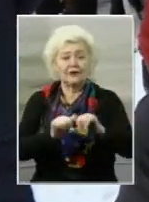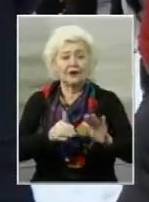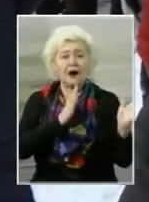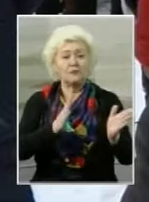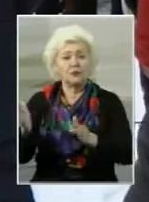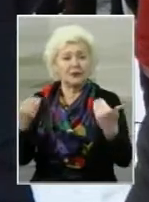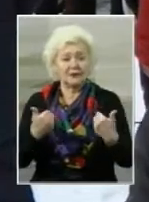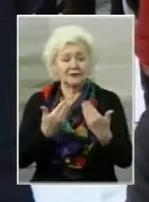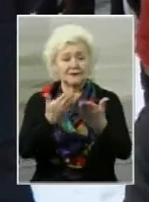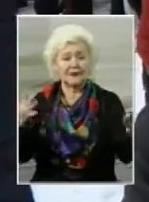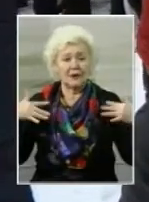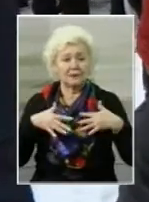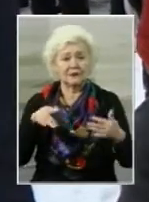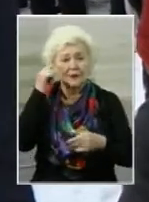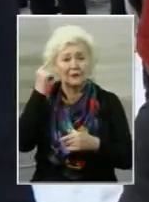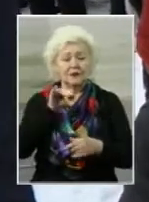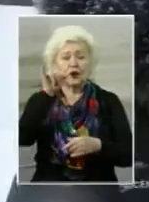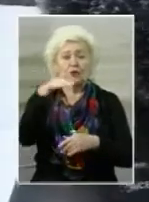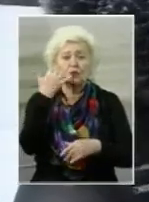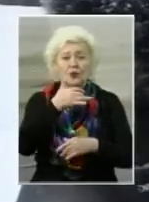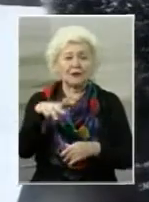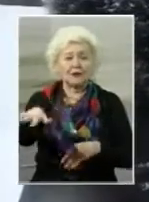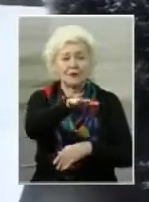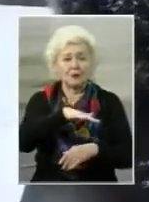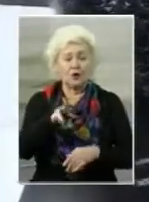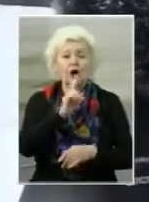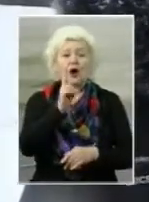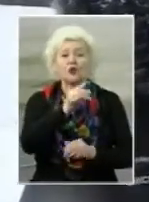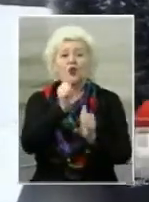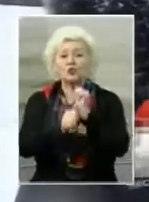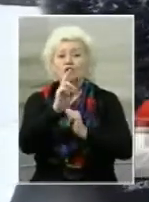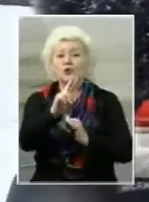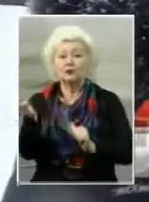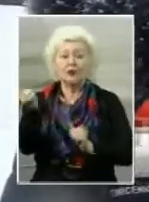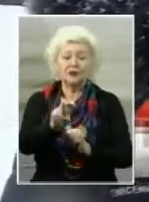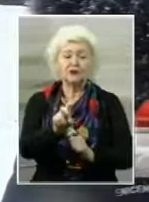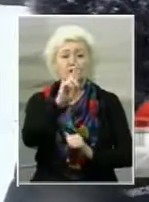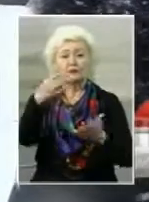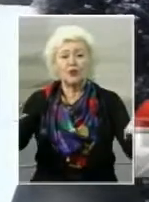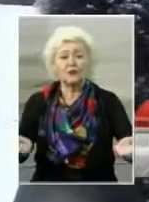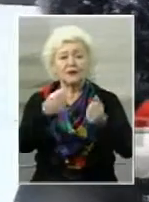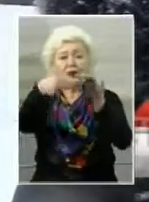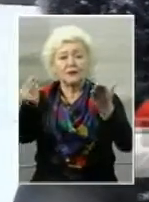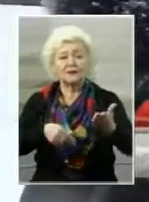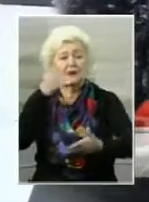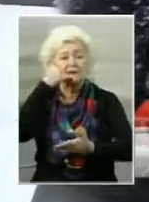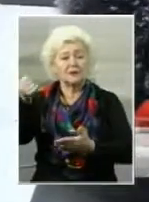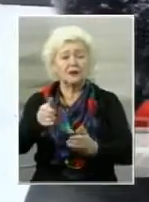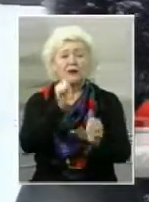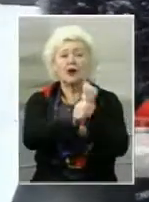себе з кримським татарином у Криму. Кожному, хто прийшов сьогодні, хто підтримав, хто писав, хто телефонував,